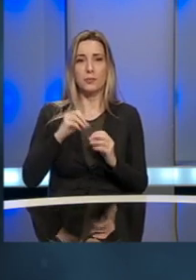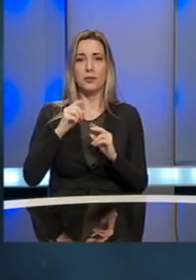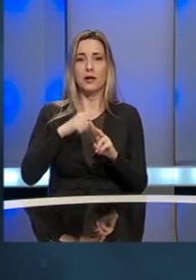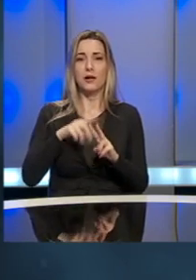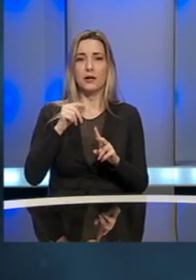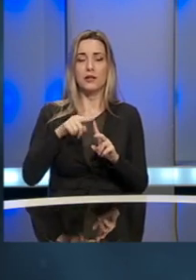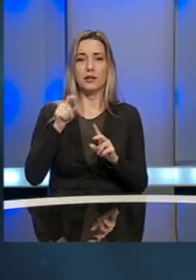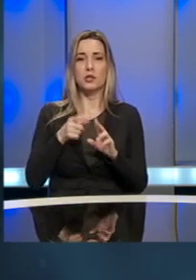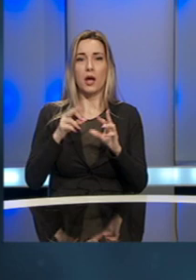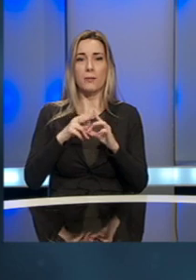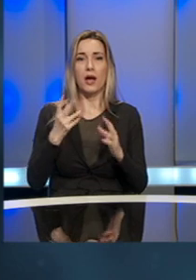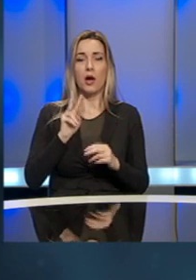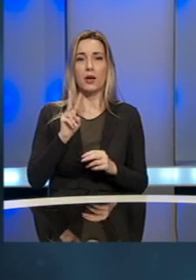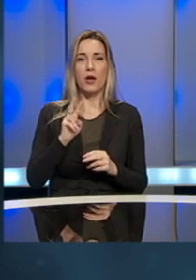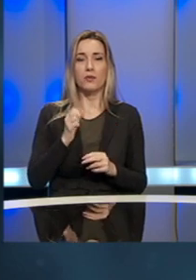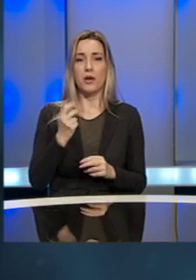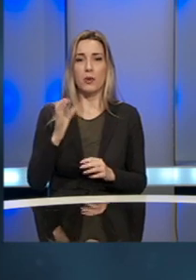pitajte@bhrt.ba, kao i na Viber broj